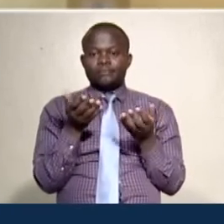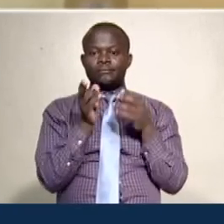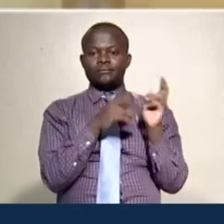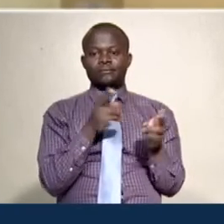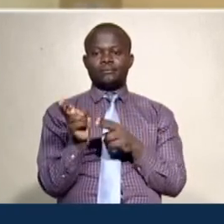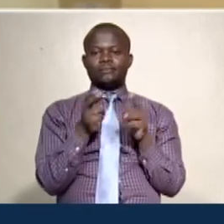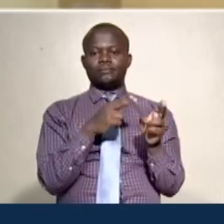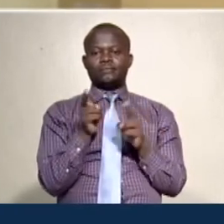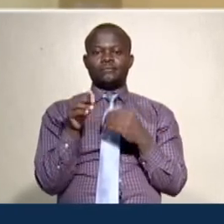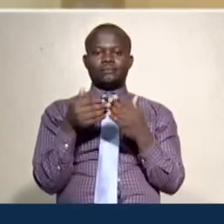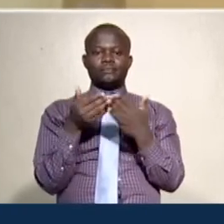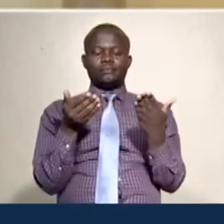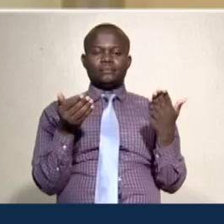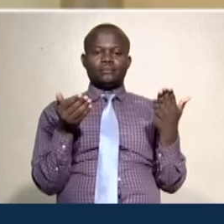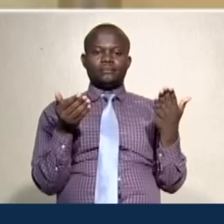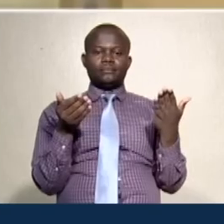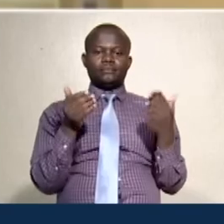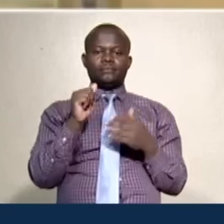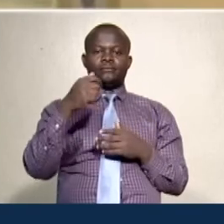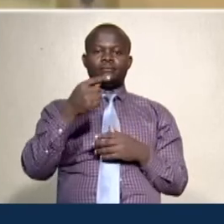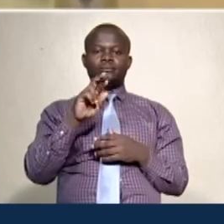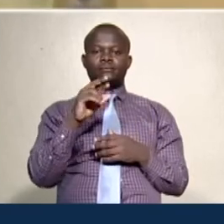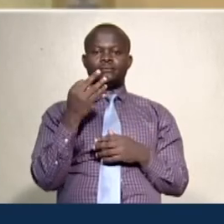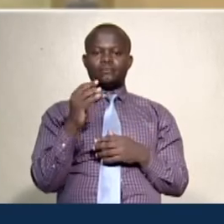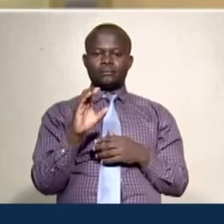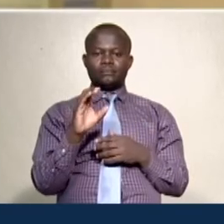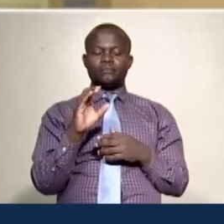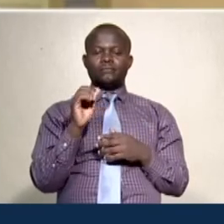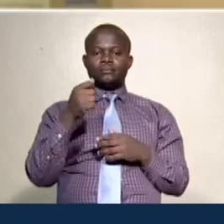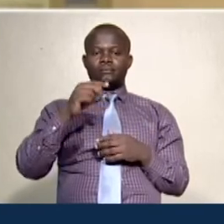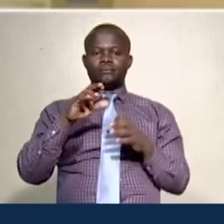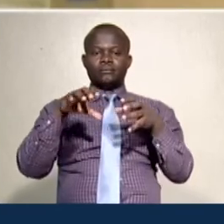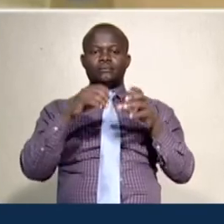nisanzwe ni APR. APR ni ekipe y'ingabo